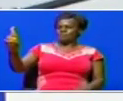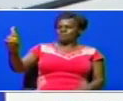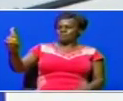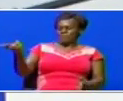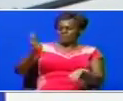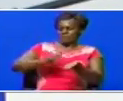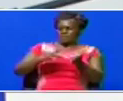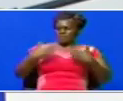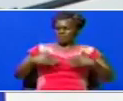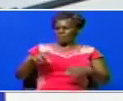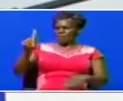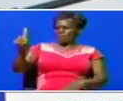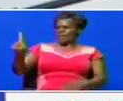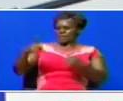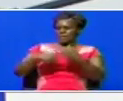Registered voters,